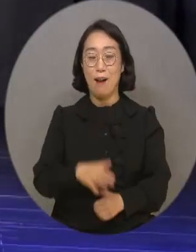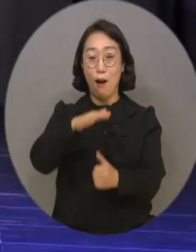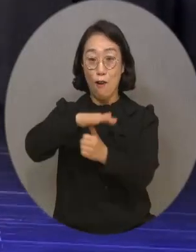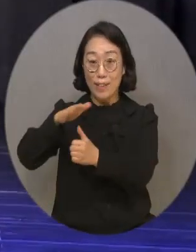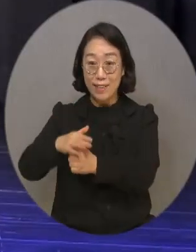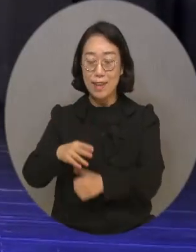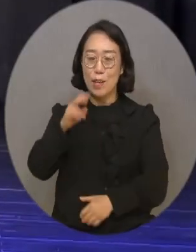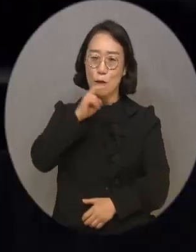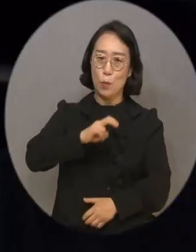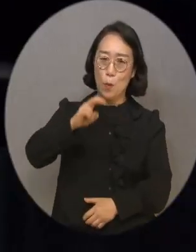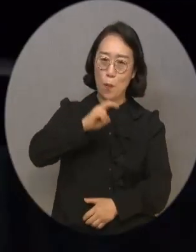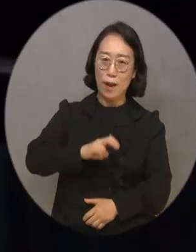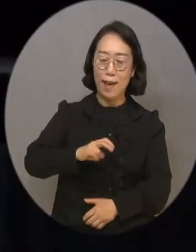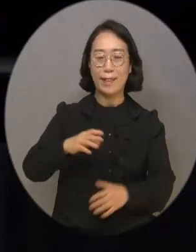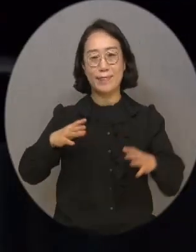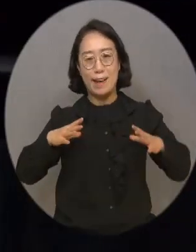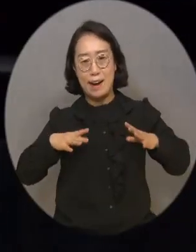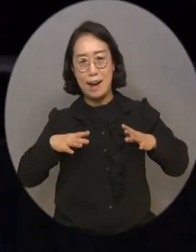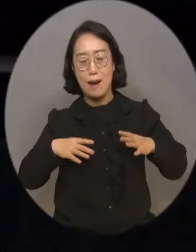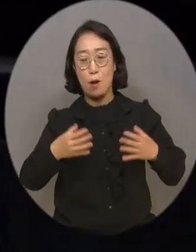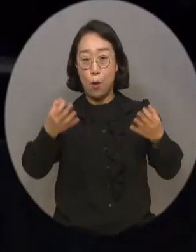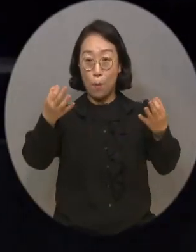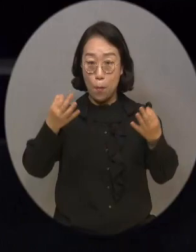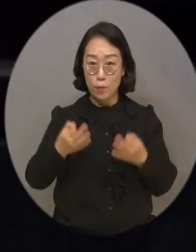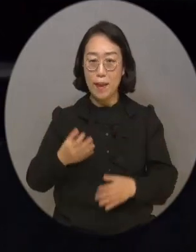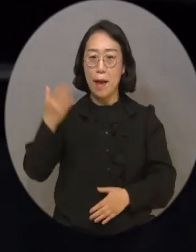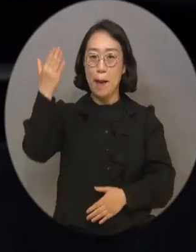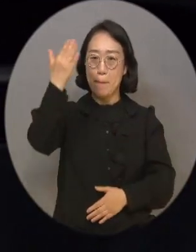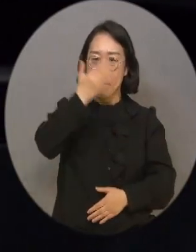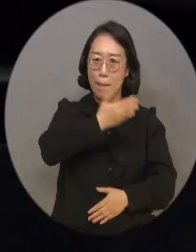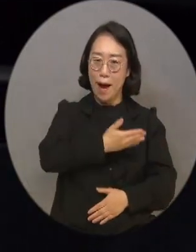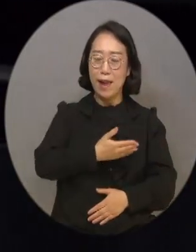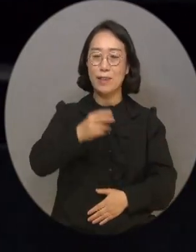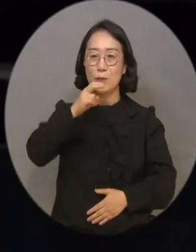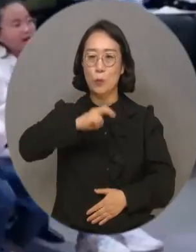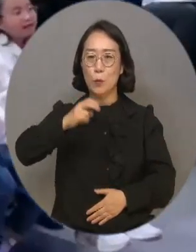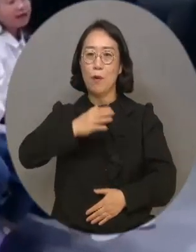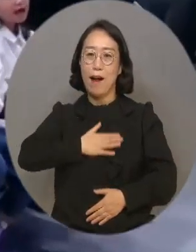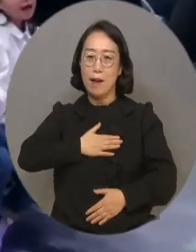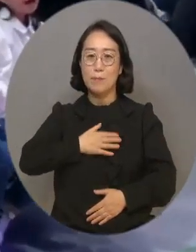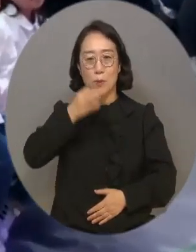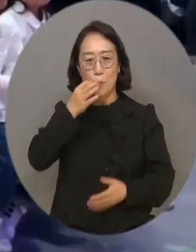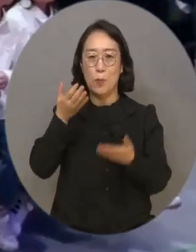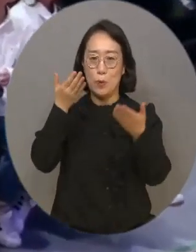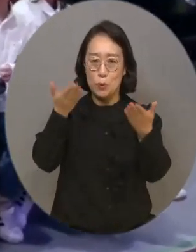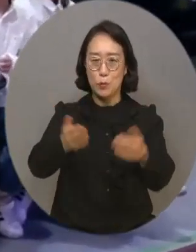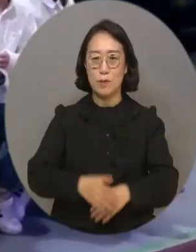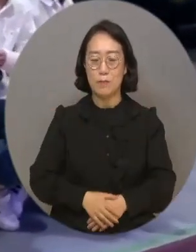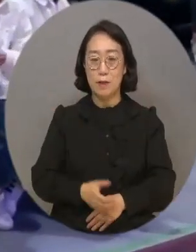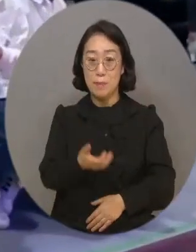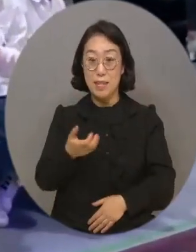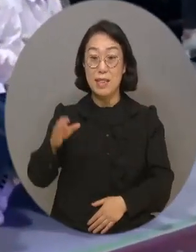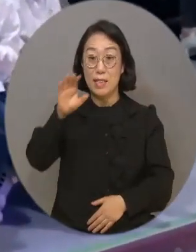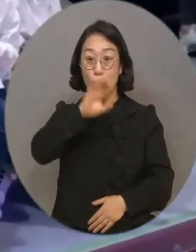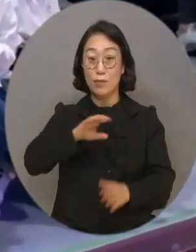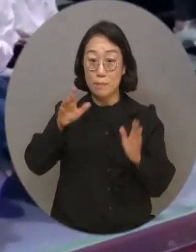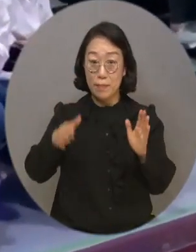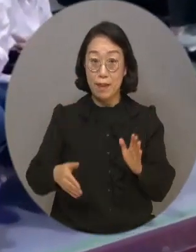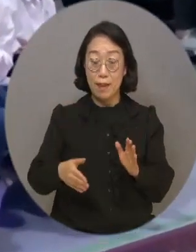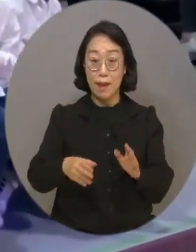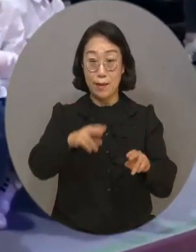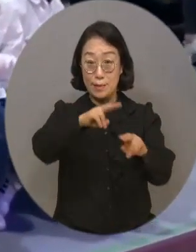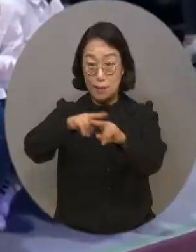실력을 마음껏 뽐내며 관람객들을 맑은 동요의 세계로 초대했습니다. 리허설에서는 관람객들도